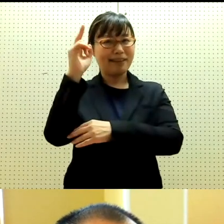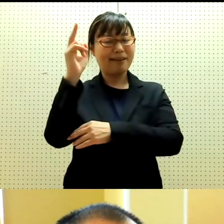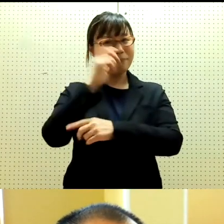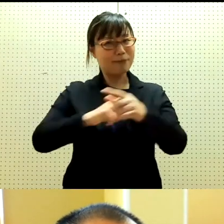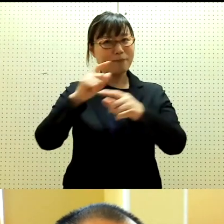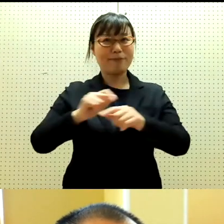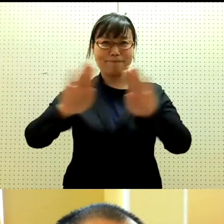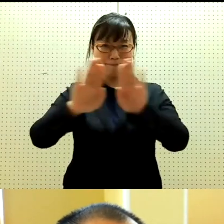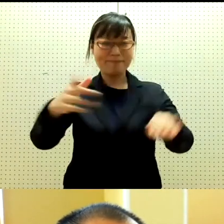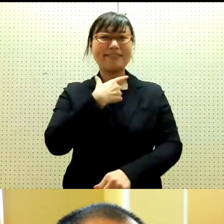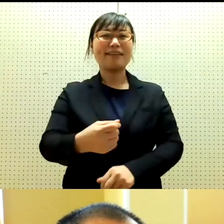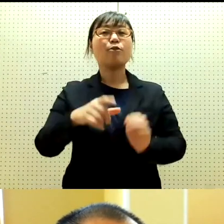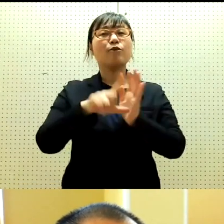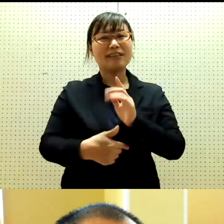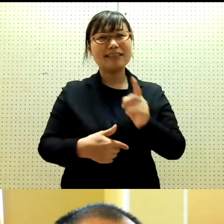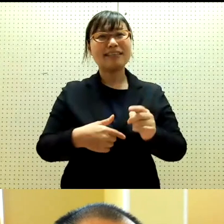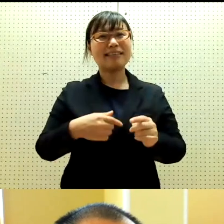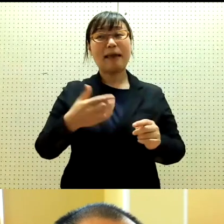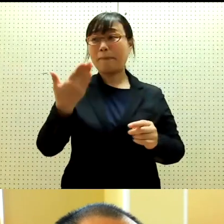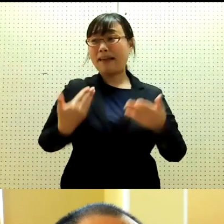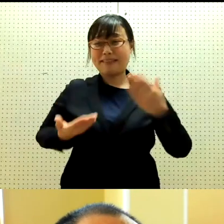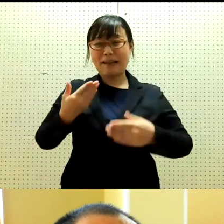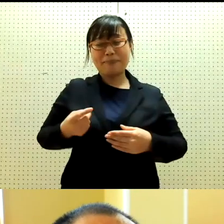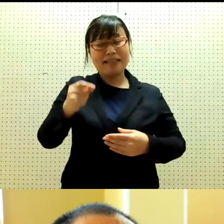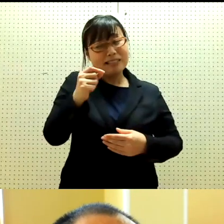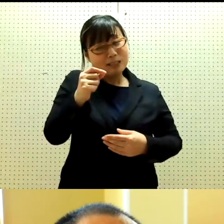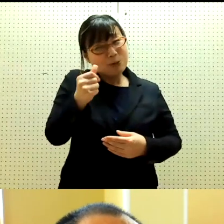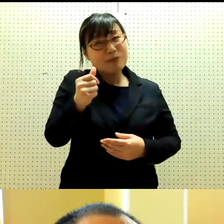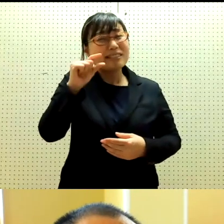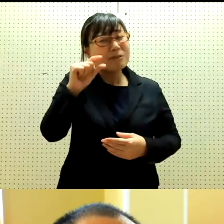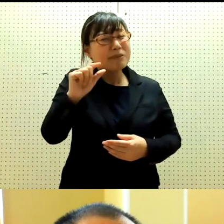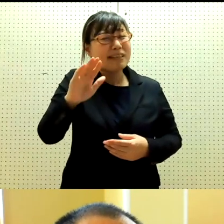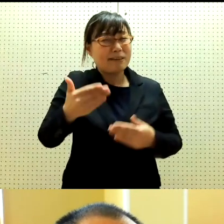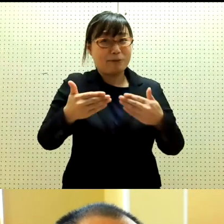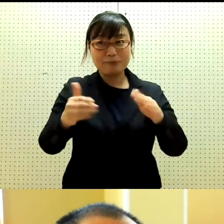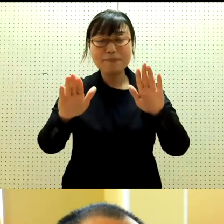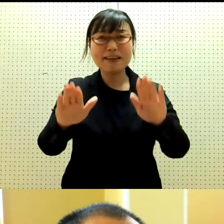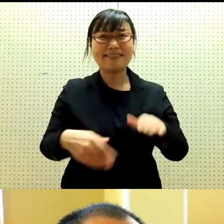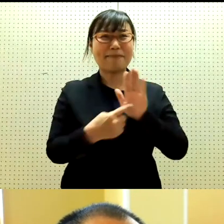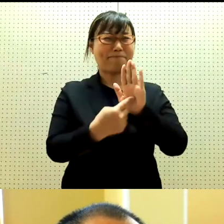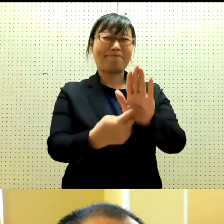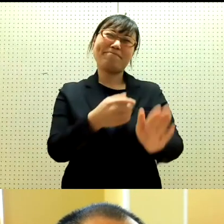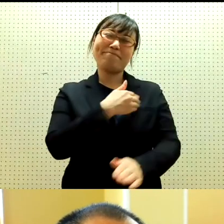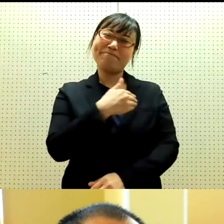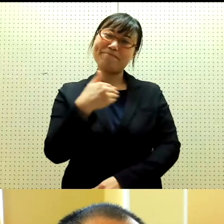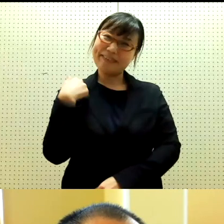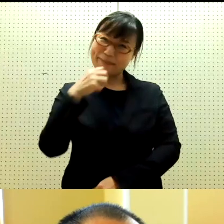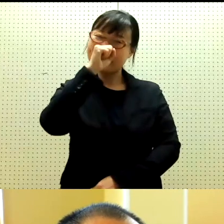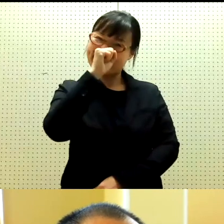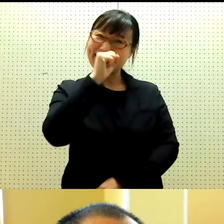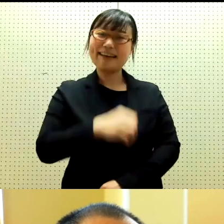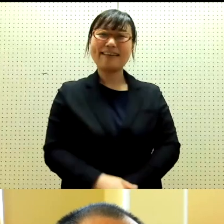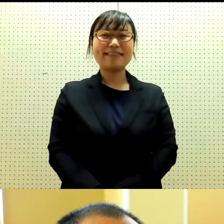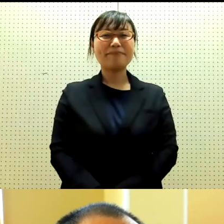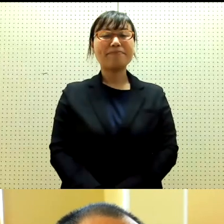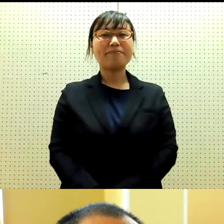少しこのぐらいでも進みましたよっていうお話ができればいいなと思っているところです。で、もう一つだけお話しさせていただくと、小学